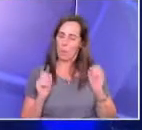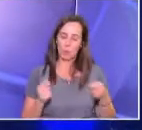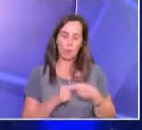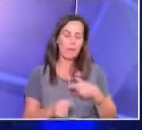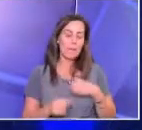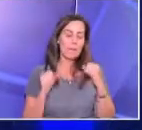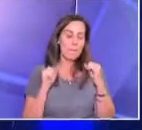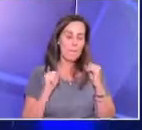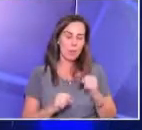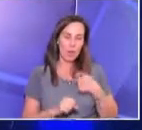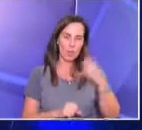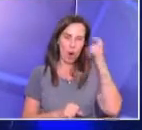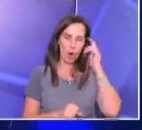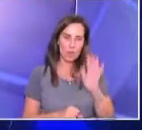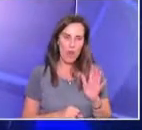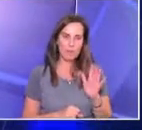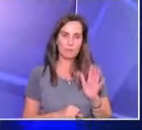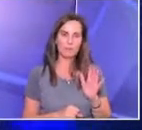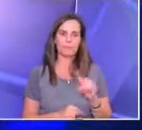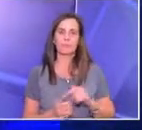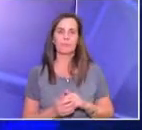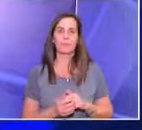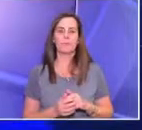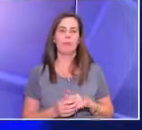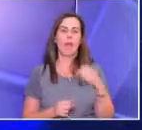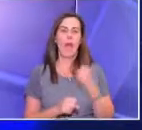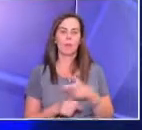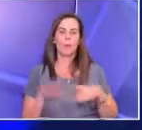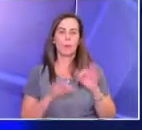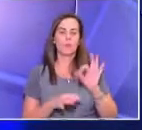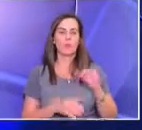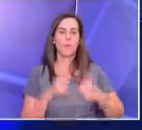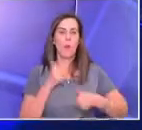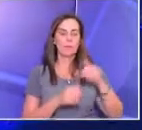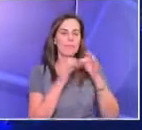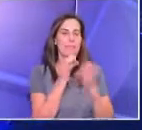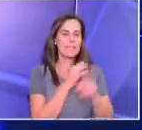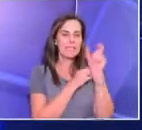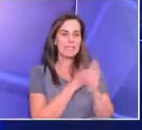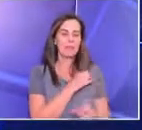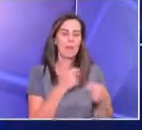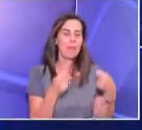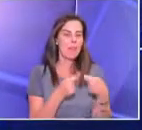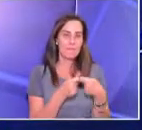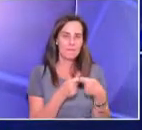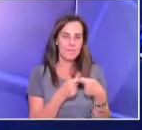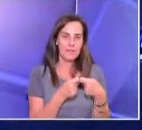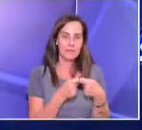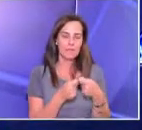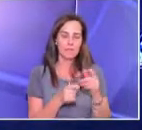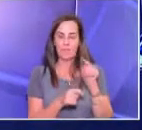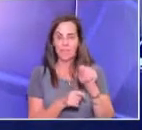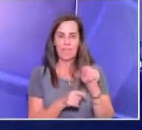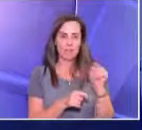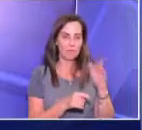אומרת, אני בטוח יותר, אני יותר חושב שנעשו כאן בחירות עבור מועמדים ספציפיים לפי העדפה כזאת